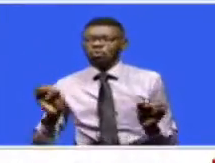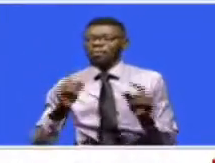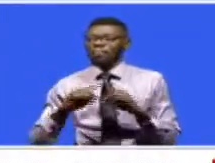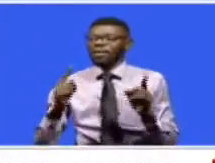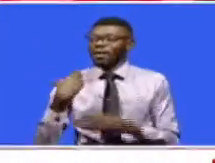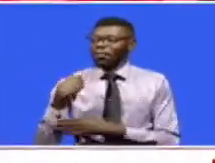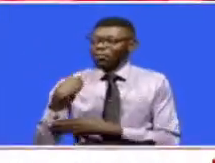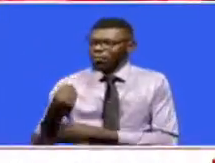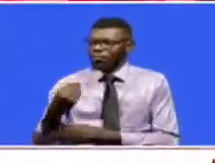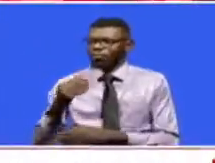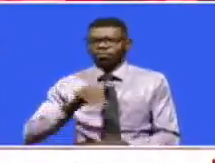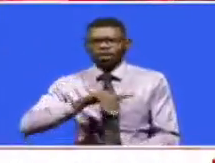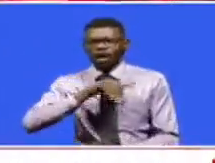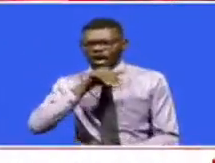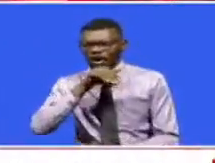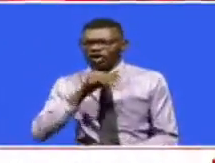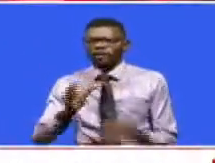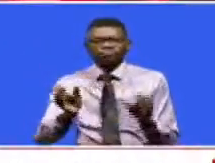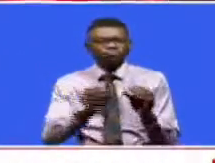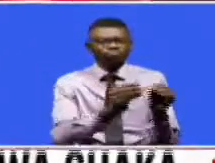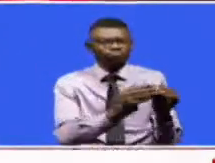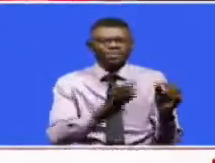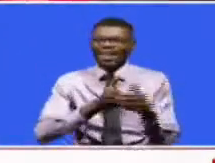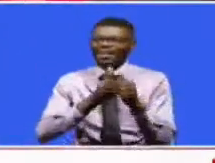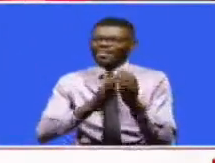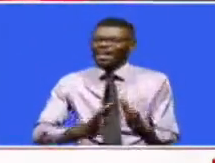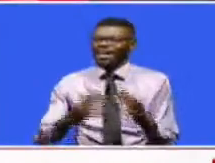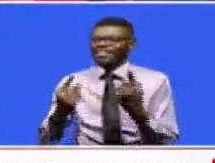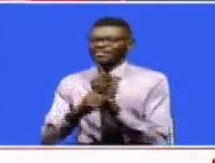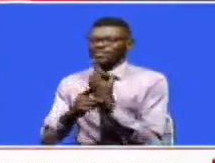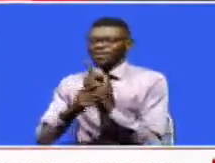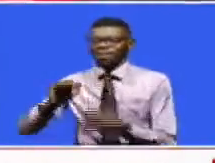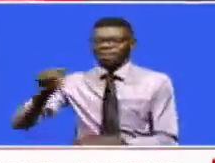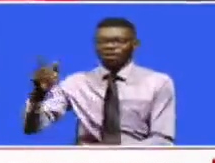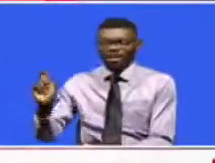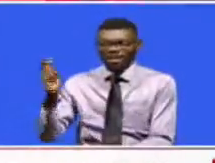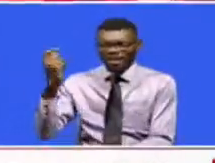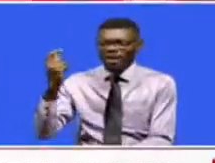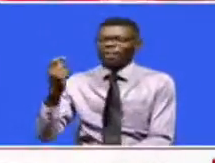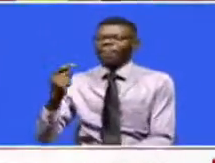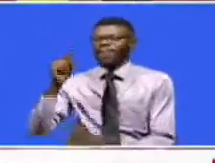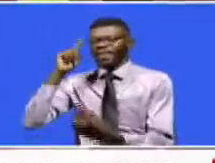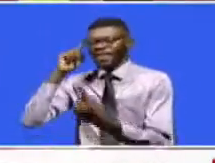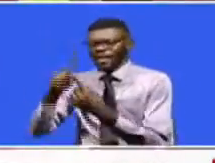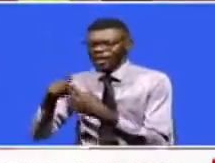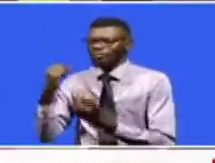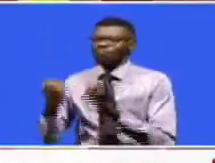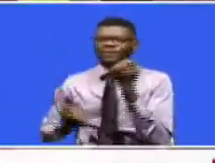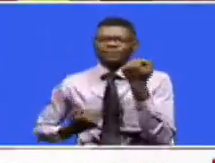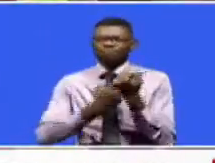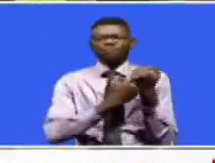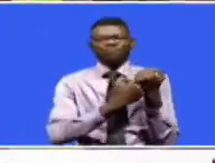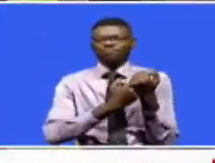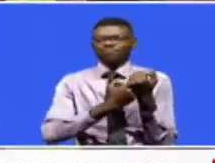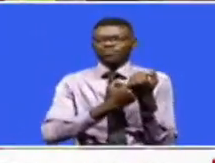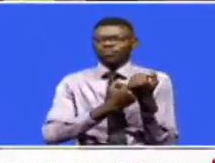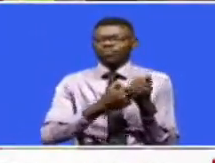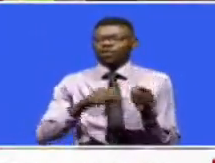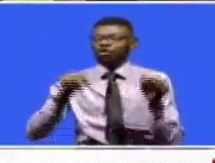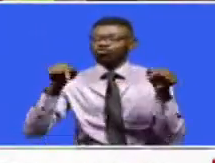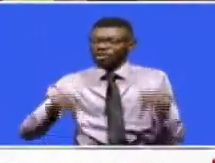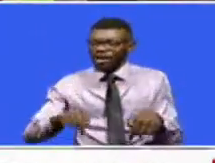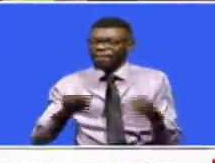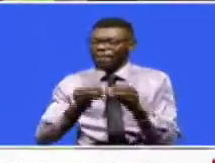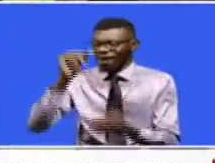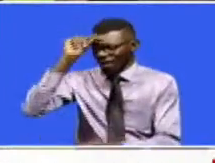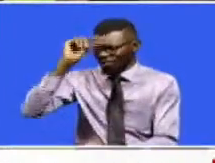karibuni amegeukia kukutana na viongozi tofauti kutoka eneo hilo ili wampige jeki. Leo akikutana na